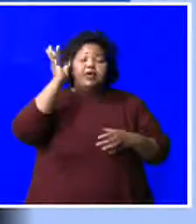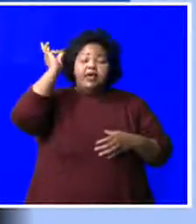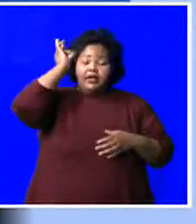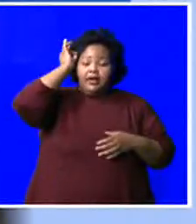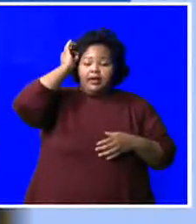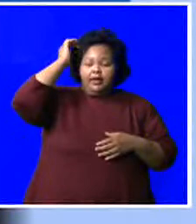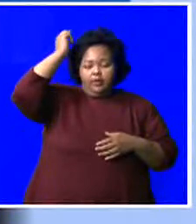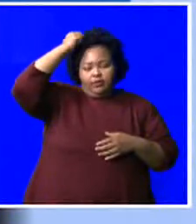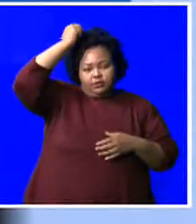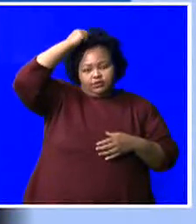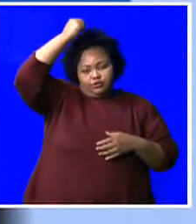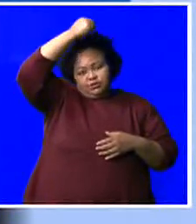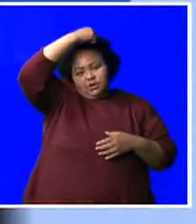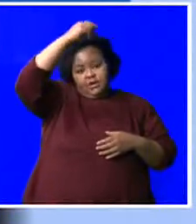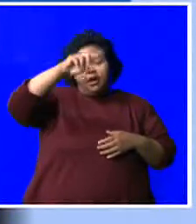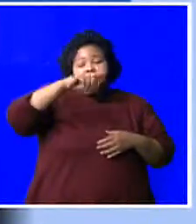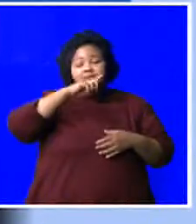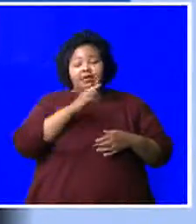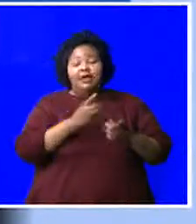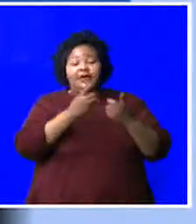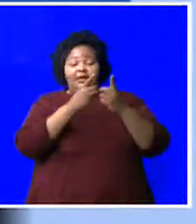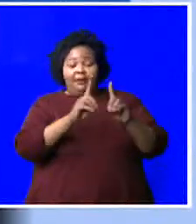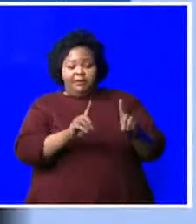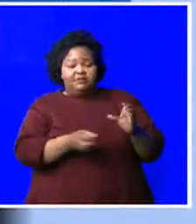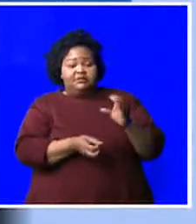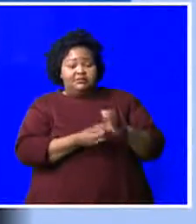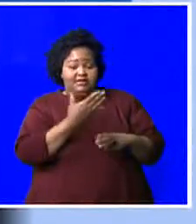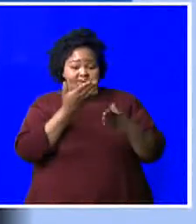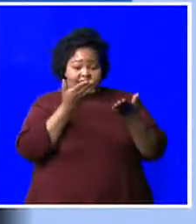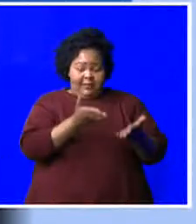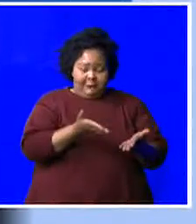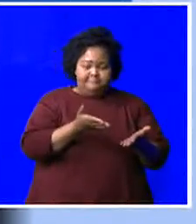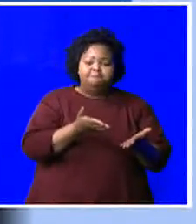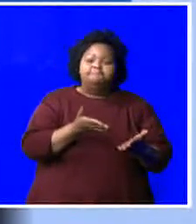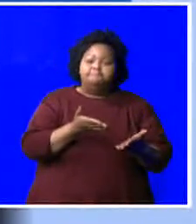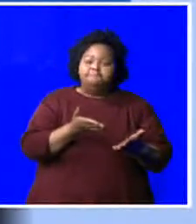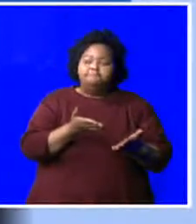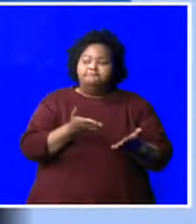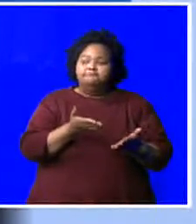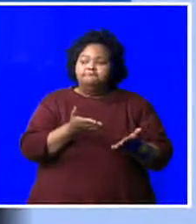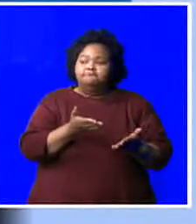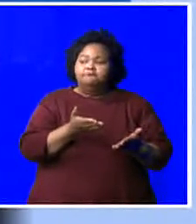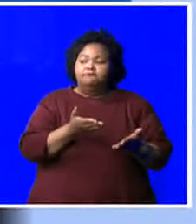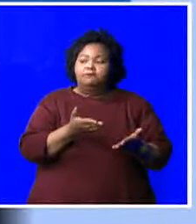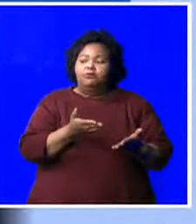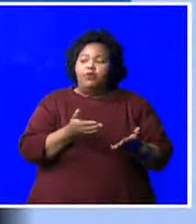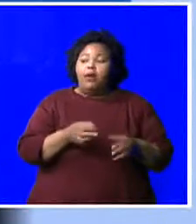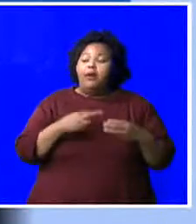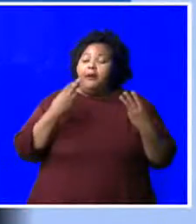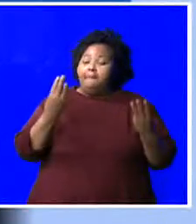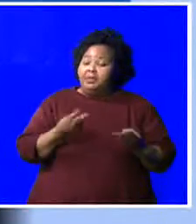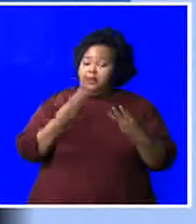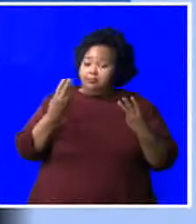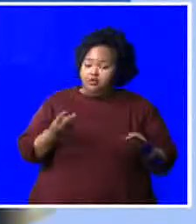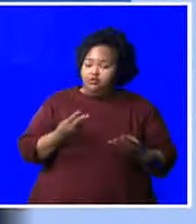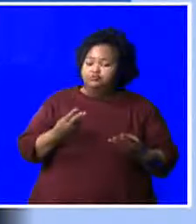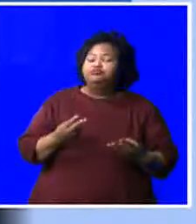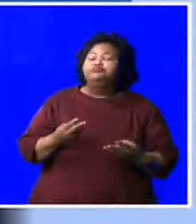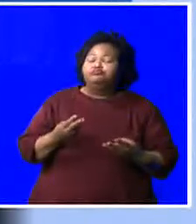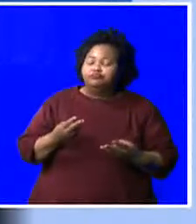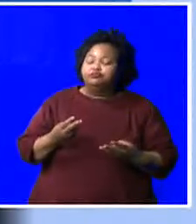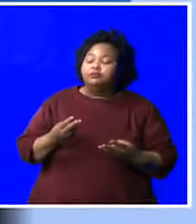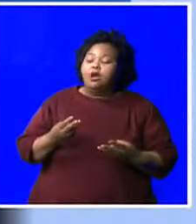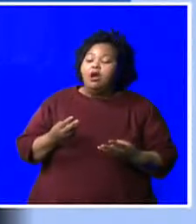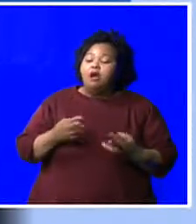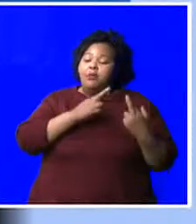khona le democracy yethu monarchical democracy lapho khona lesive siletha labantu through le ballot box lapho khona sasakhetha